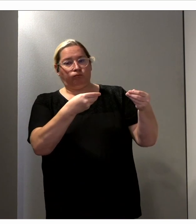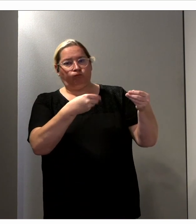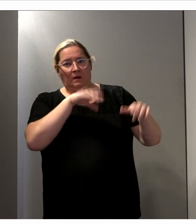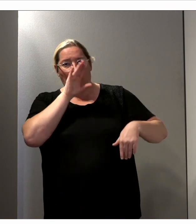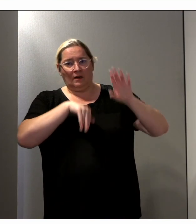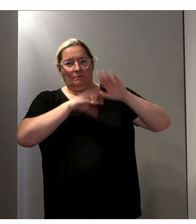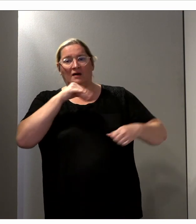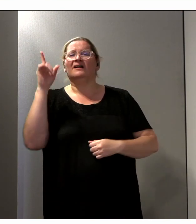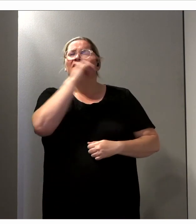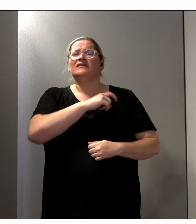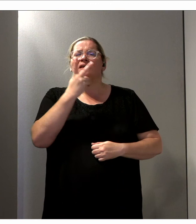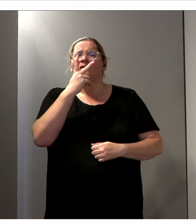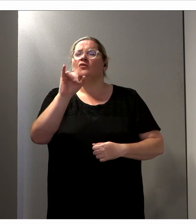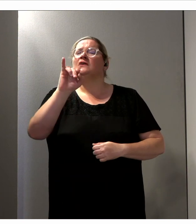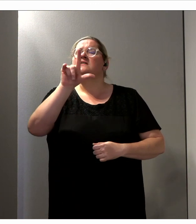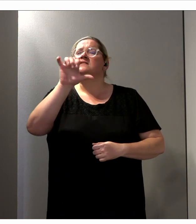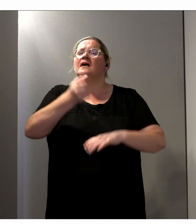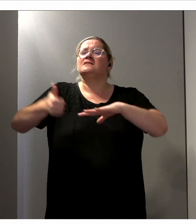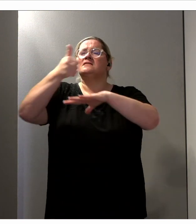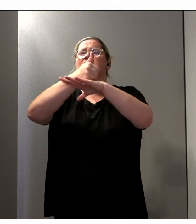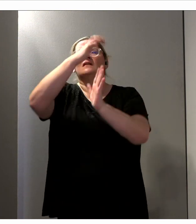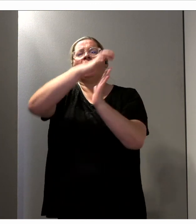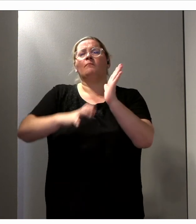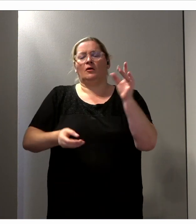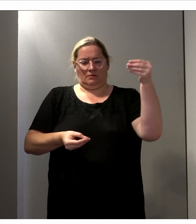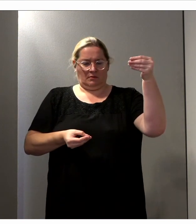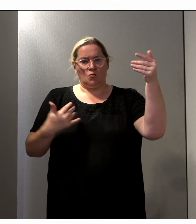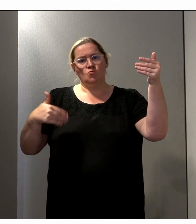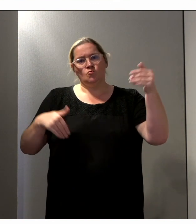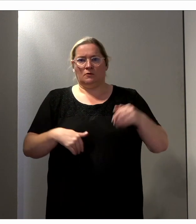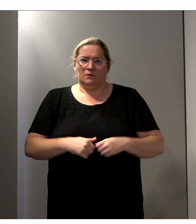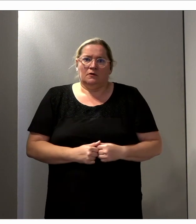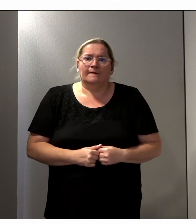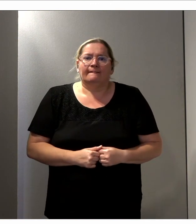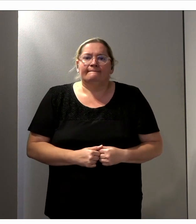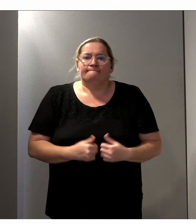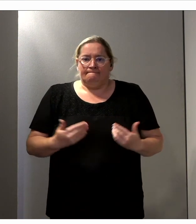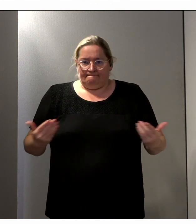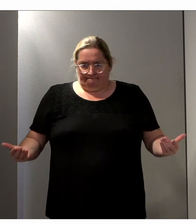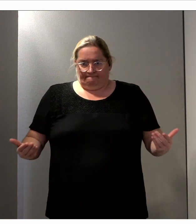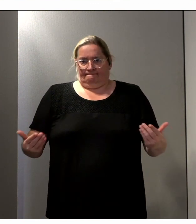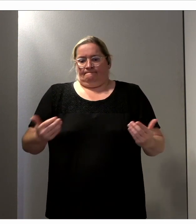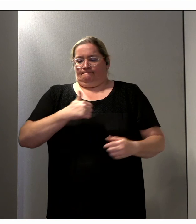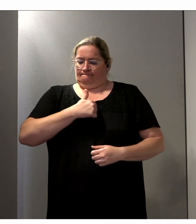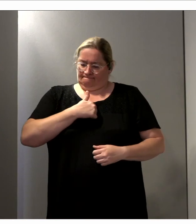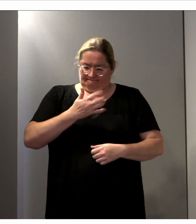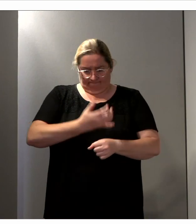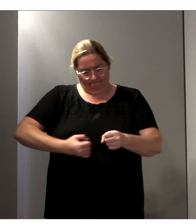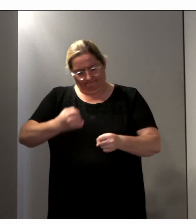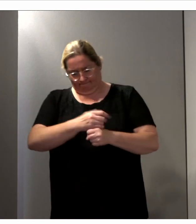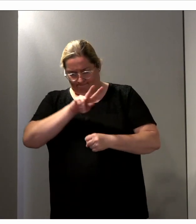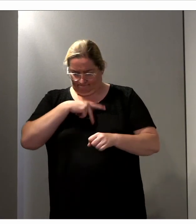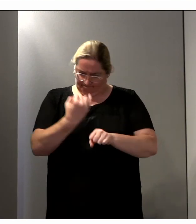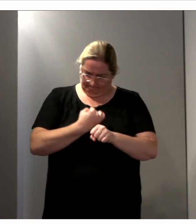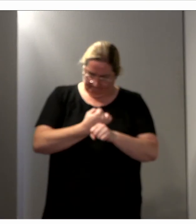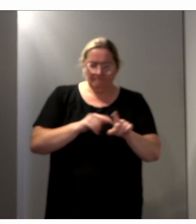rapport de l'IGAS. Donc voilà. Donc, au-delà de créer son propre emploi, entreprendre en situation de handicap